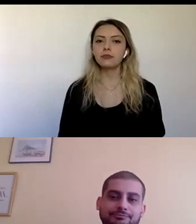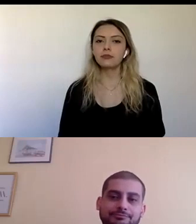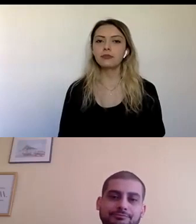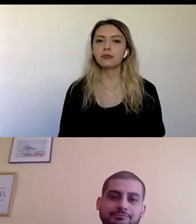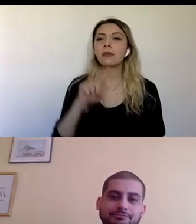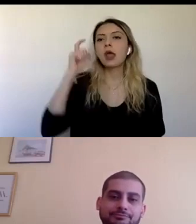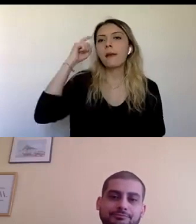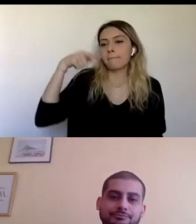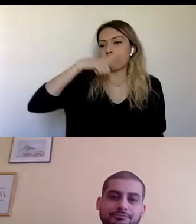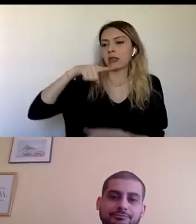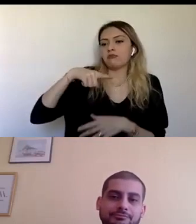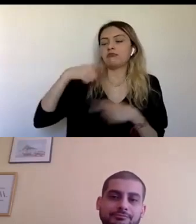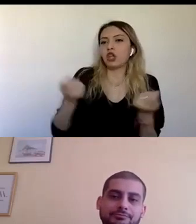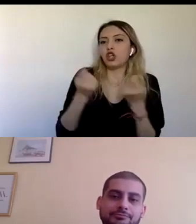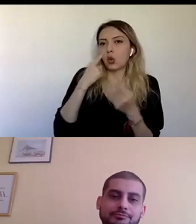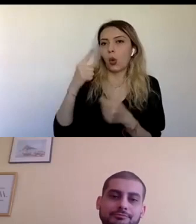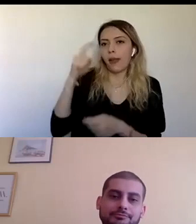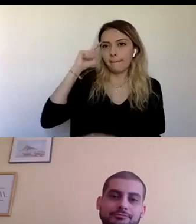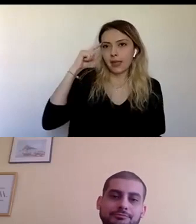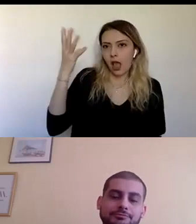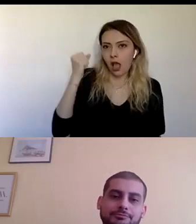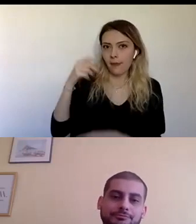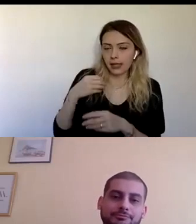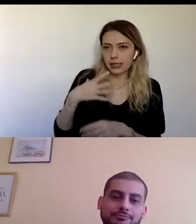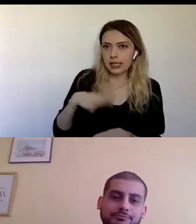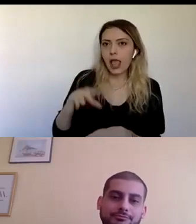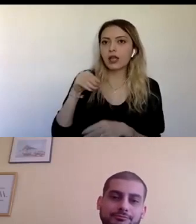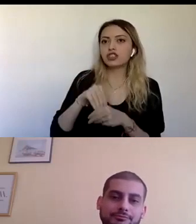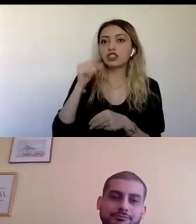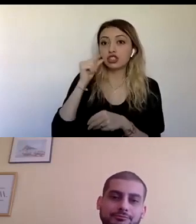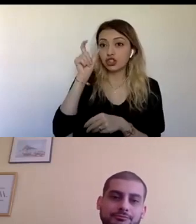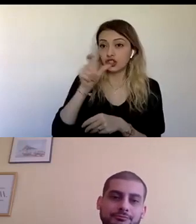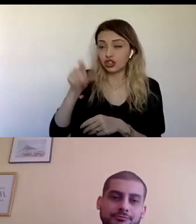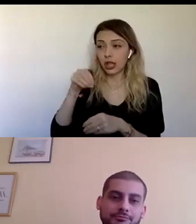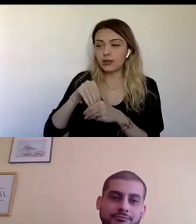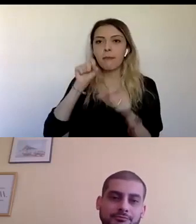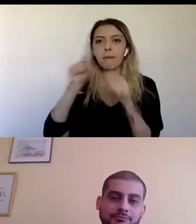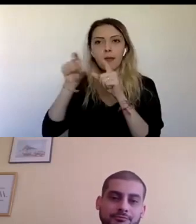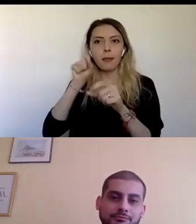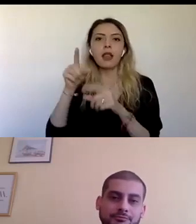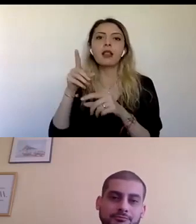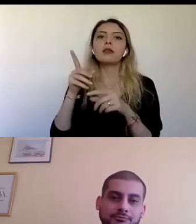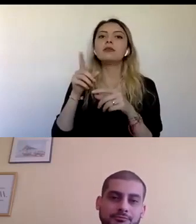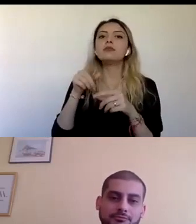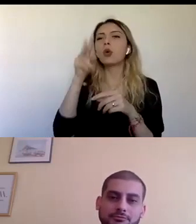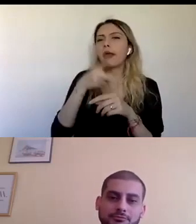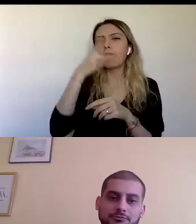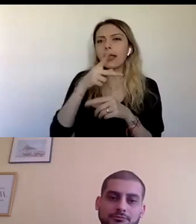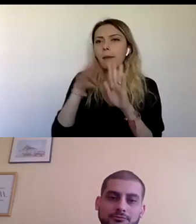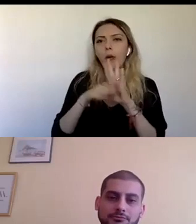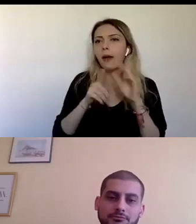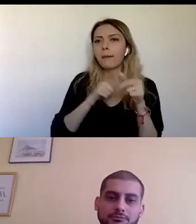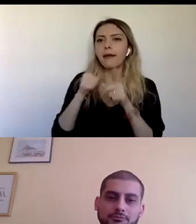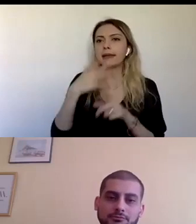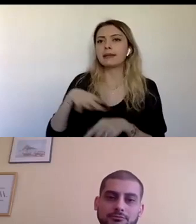Bu maillere tasarlanmış mailler atmamı sağlayan programlar. Onun dışında da yaptığınız